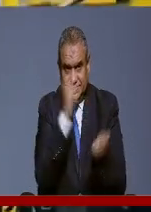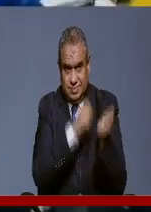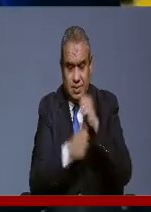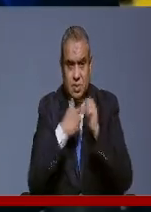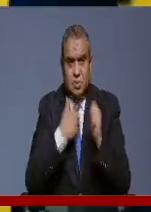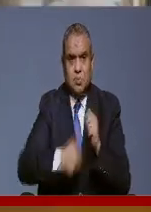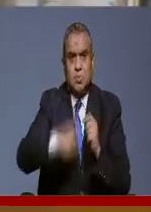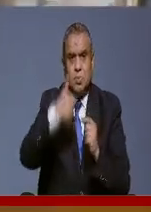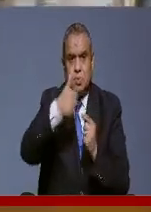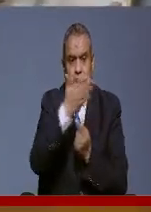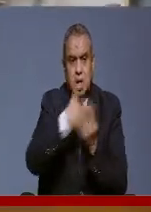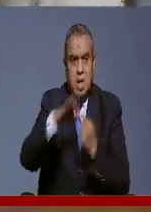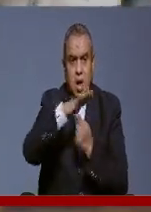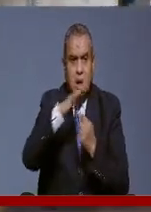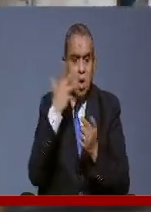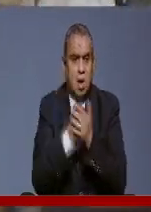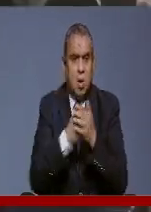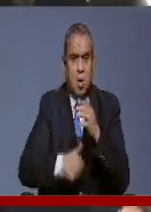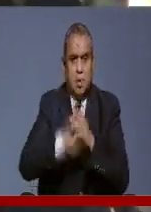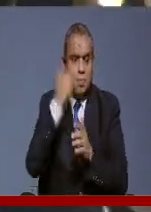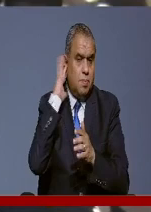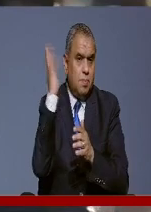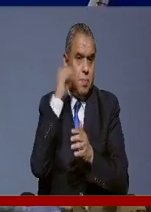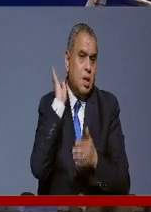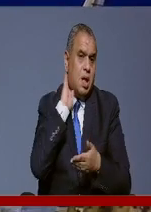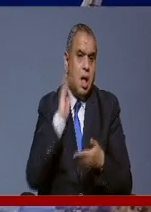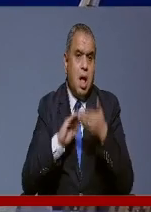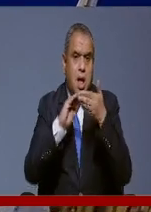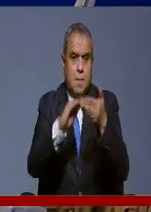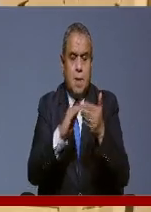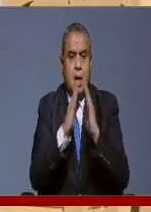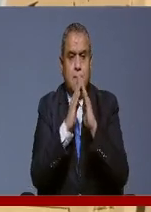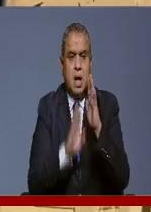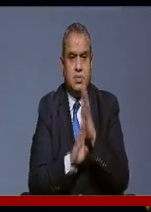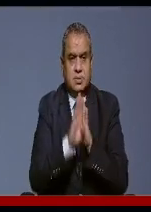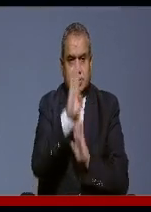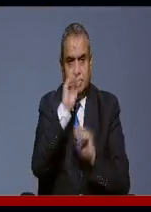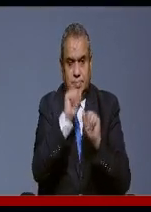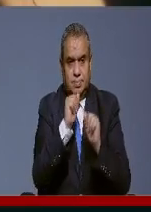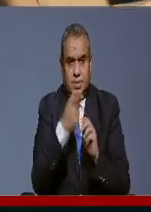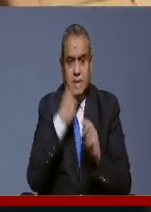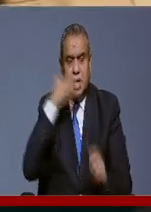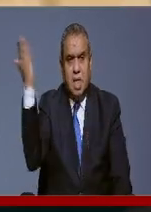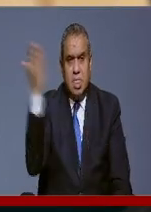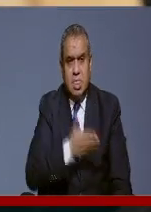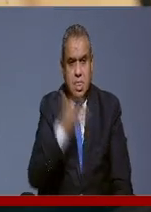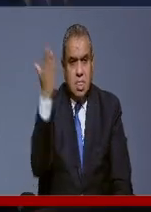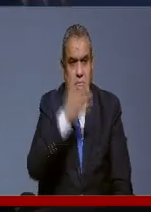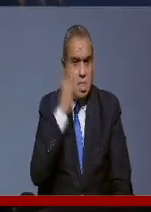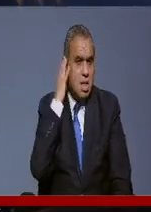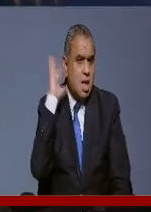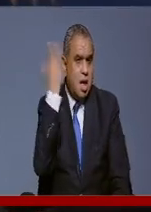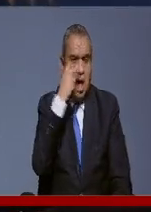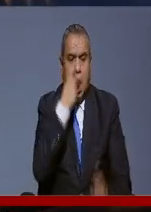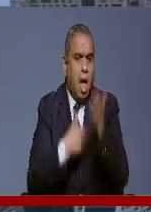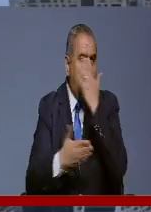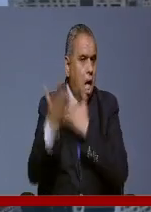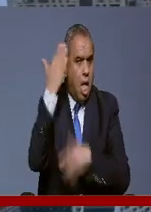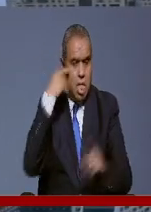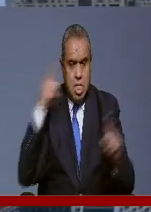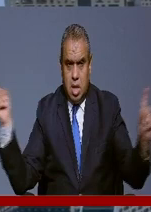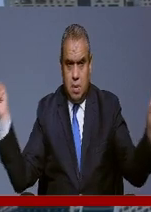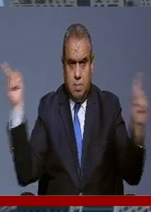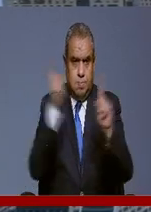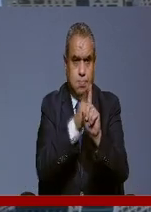قومي ورساله امان للمصريين تاريخ كبير اتكتب على مر السنين